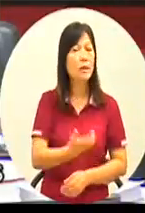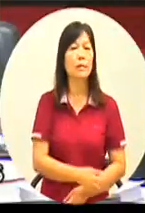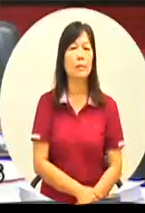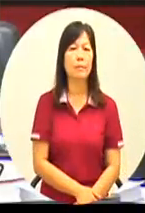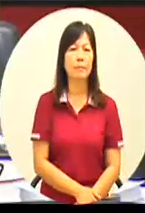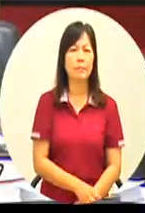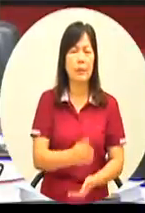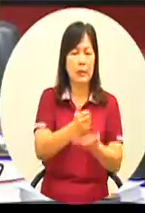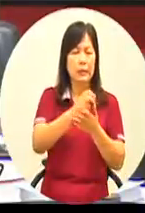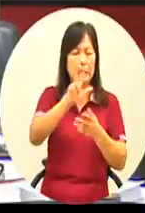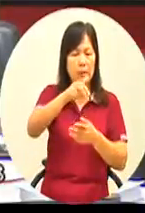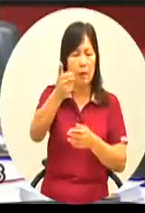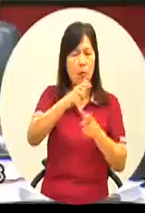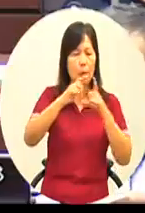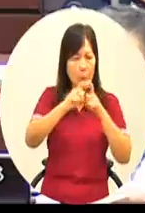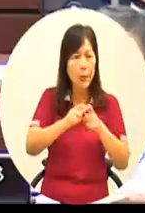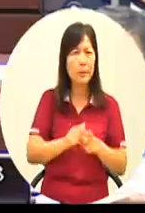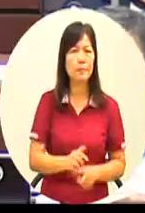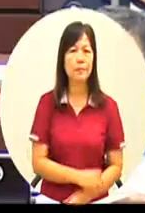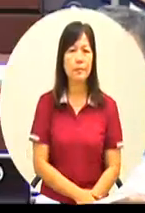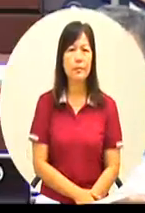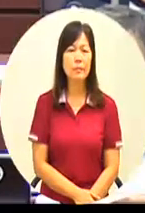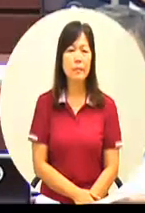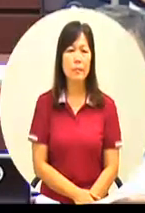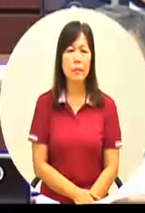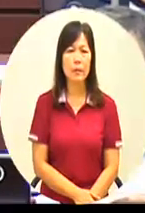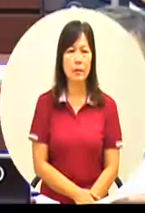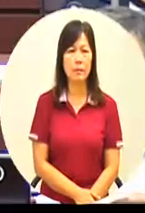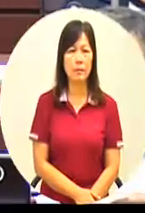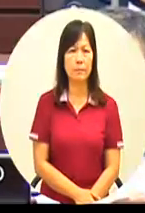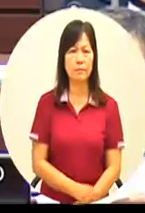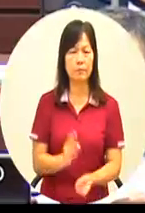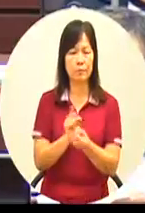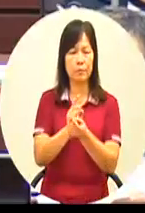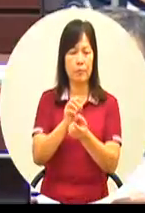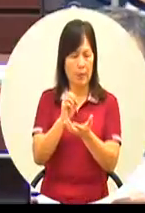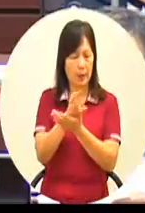请刘主委答复。 跟